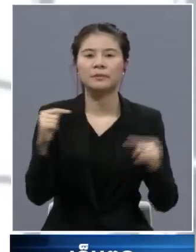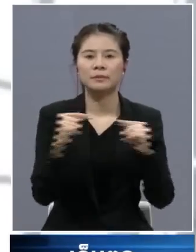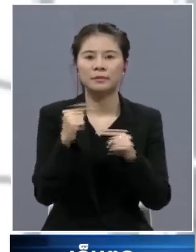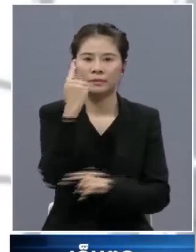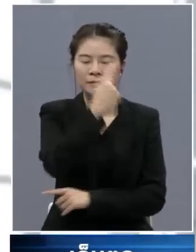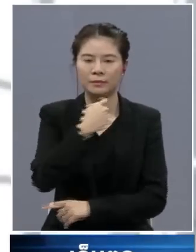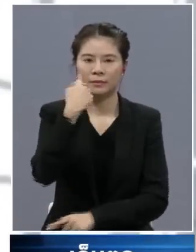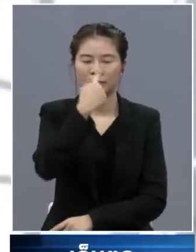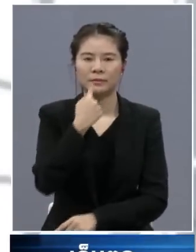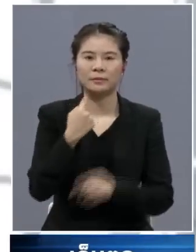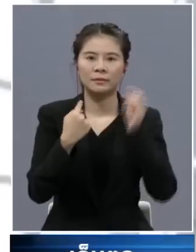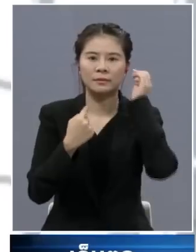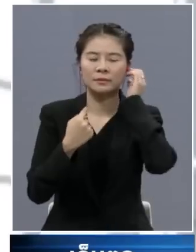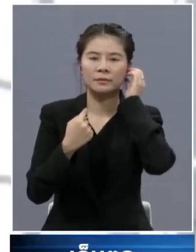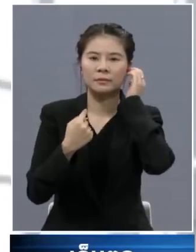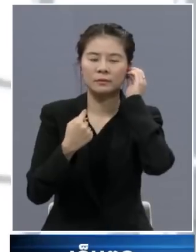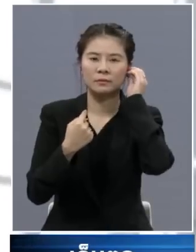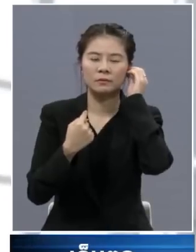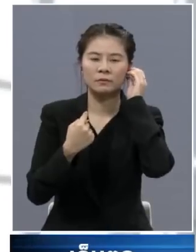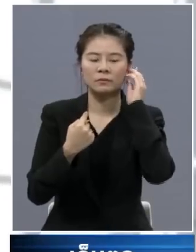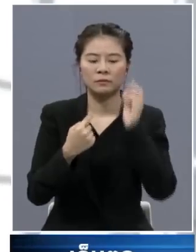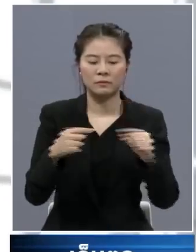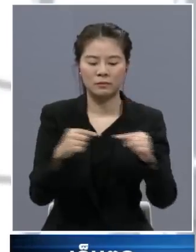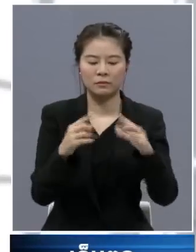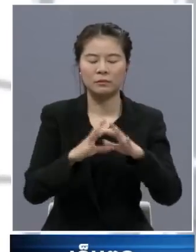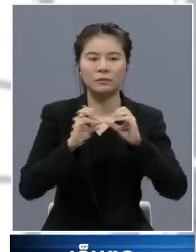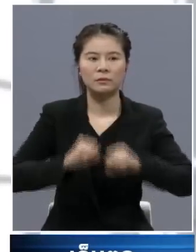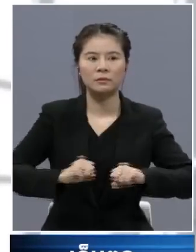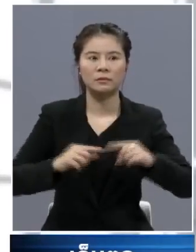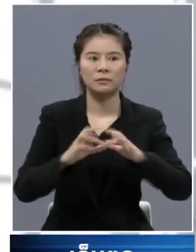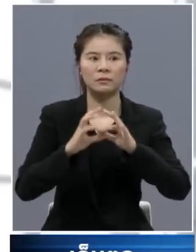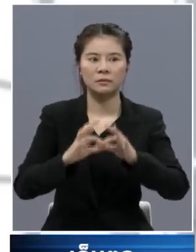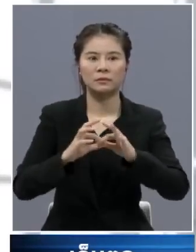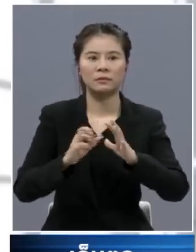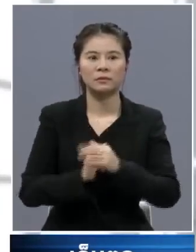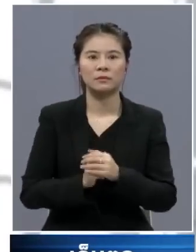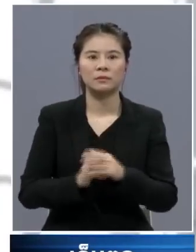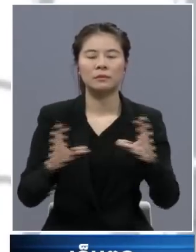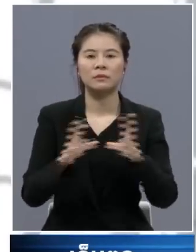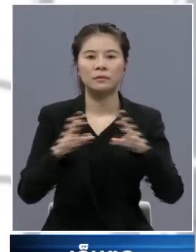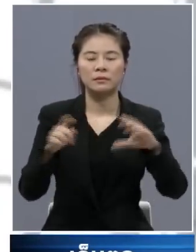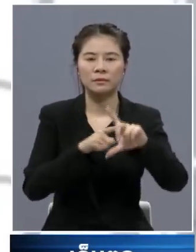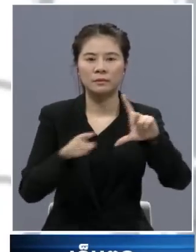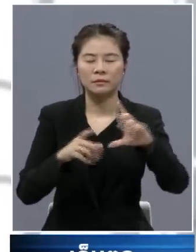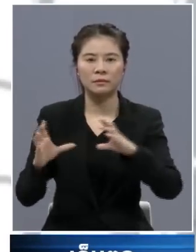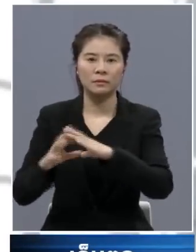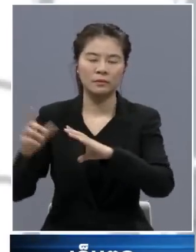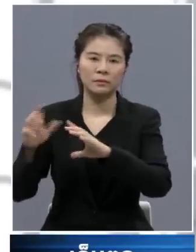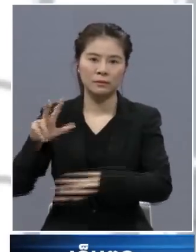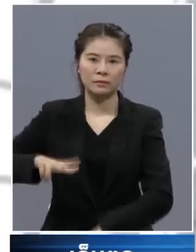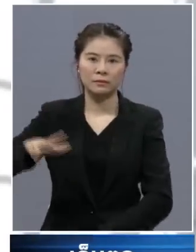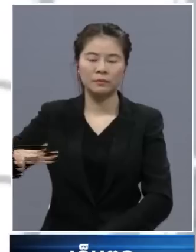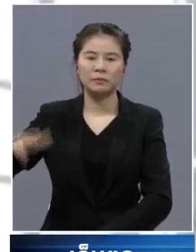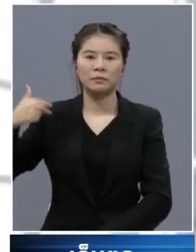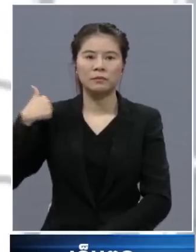คือความต่อรองกันแล้วก็ความที่จะต้องขบเหลี่ยมกันของก้าวไกลและเพื่อไทยมีอยู่ต่อเนื่องนะฮะส่ว